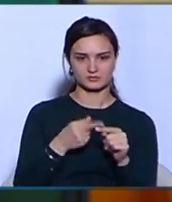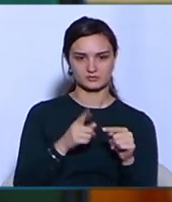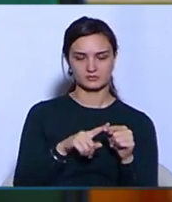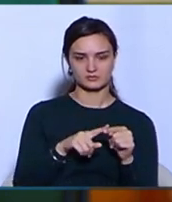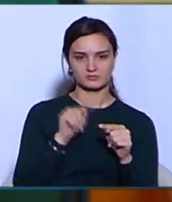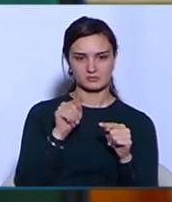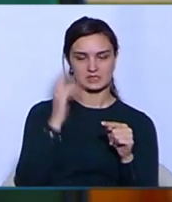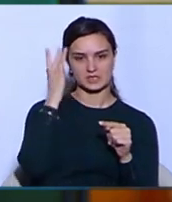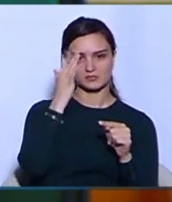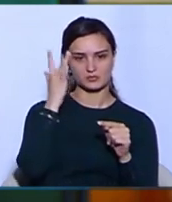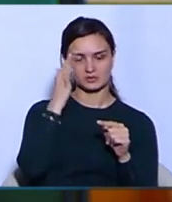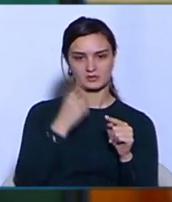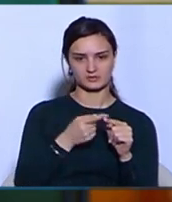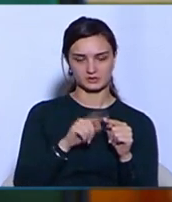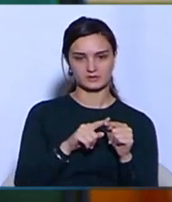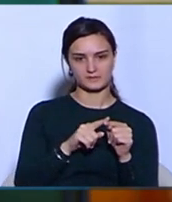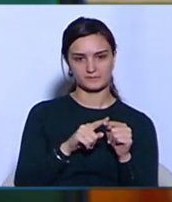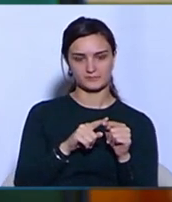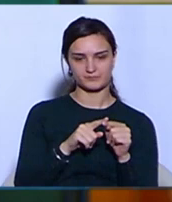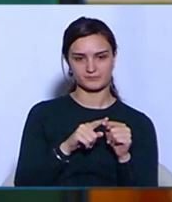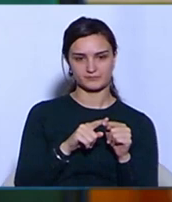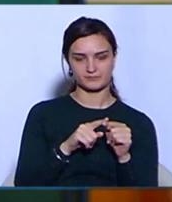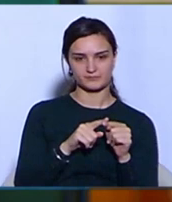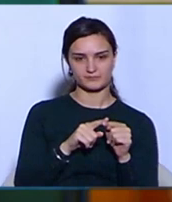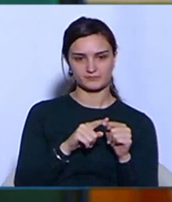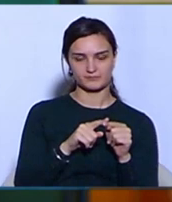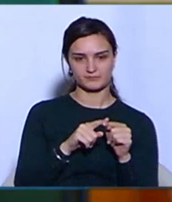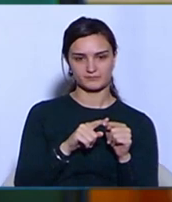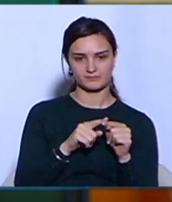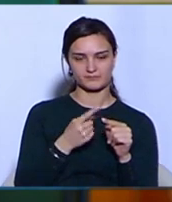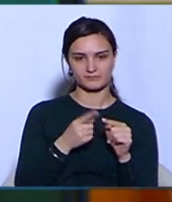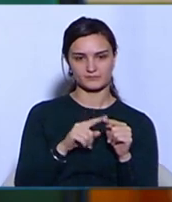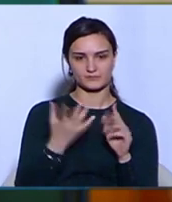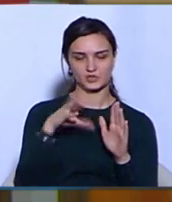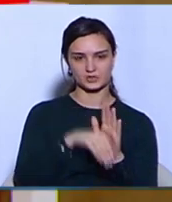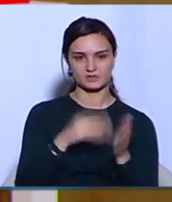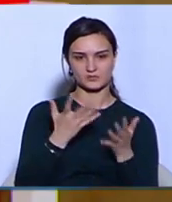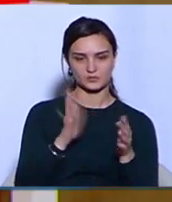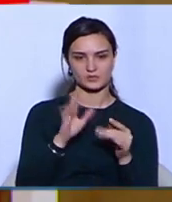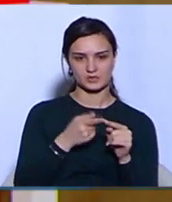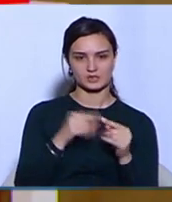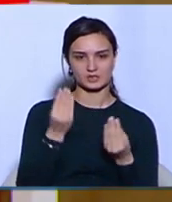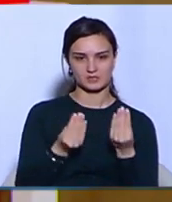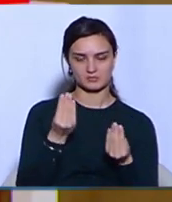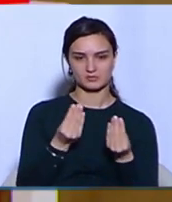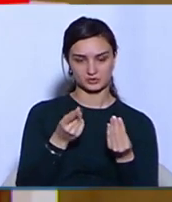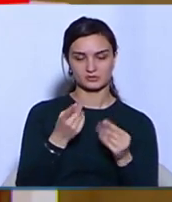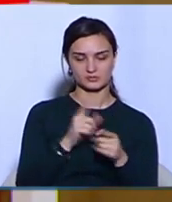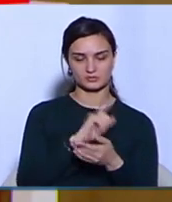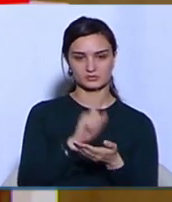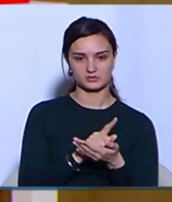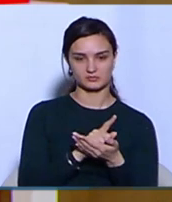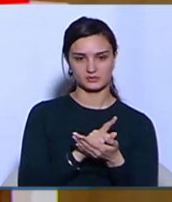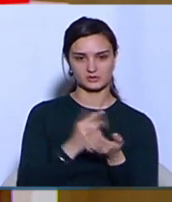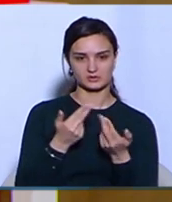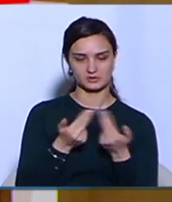მას წარმოსახვითი ხასიათი. თუ სხვებთან ერთად თამაშობს თუ არა, სხვებს ჩართავს თუ არა თამაში, ესეც არის გასათვალისწინებელი ალბათ.